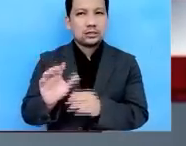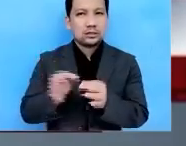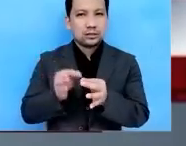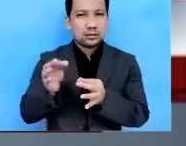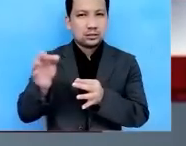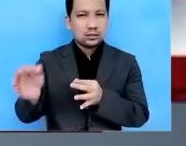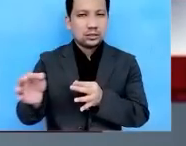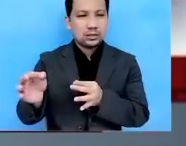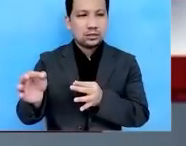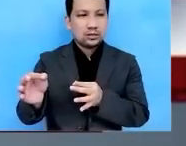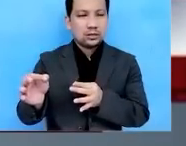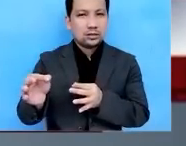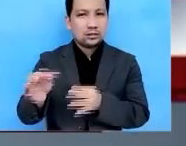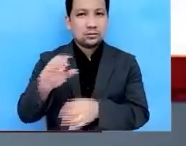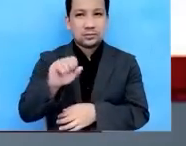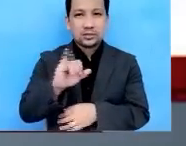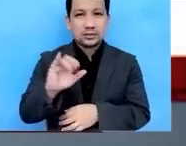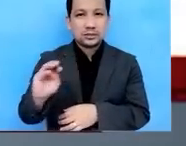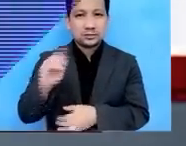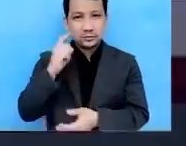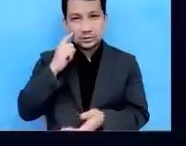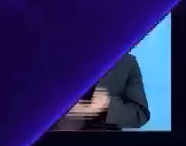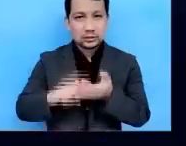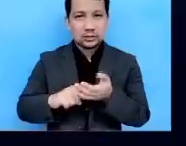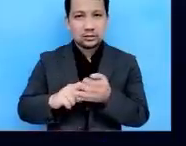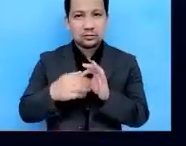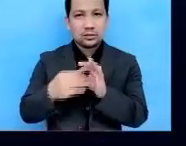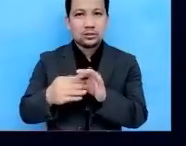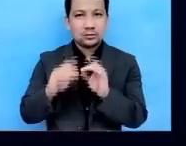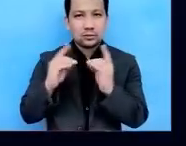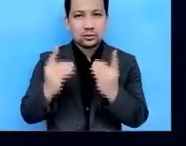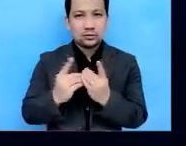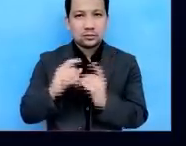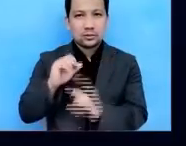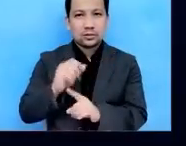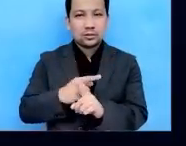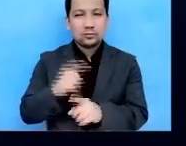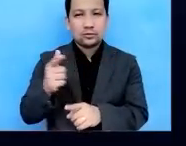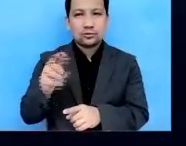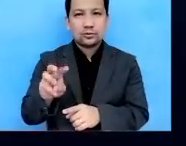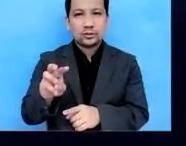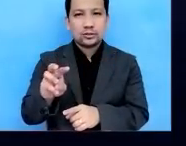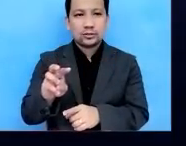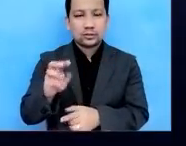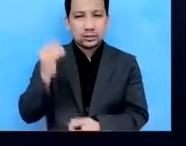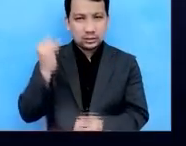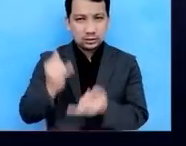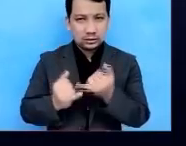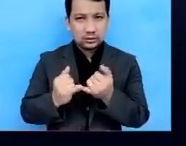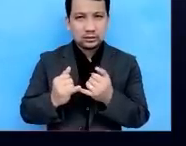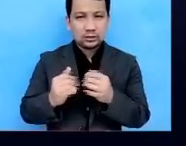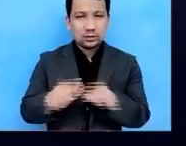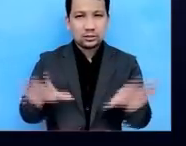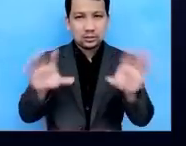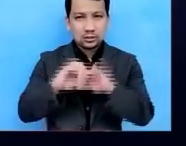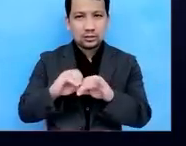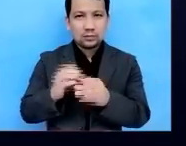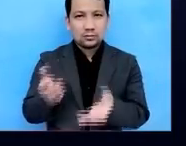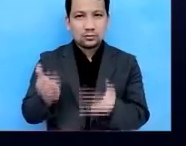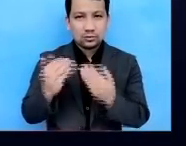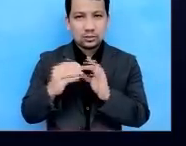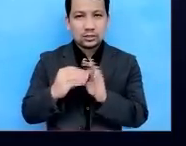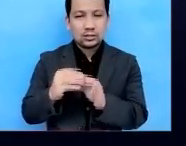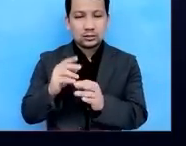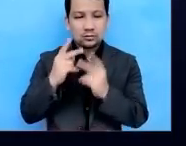ang deadline sa SIM registration. Ayon sa ahensya, sa April 26 pa rin ang deadline, kaya muli nilang kinikayat ang publiko